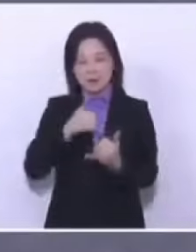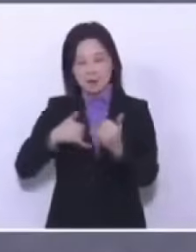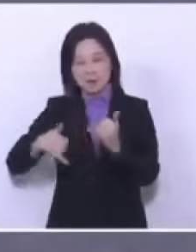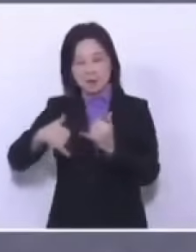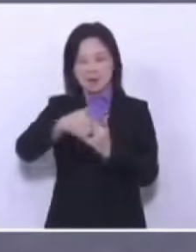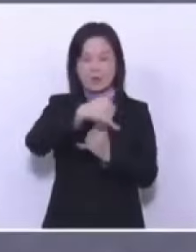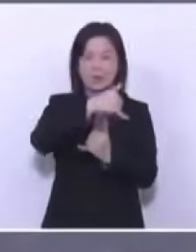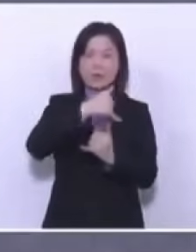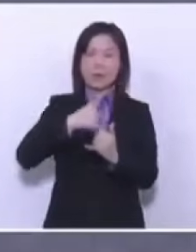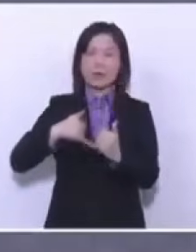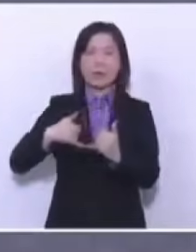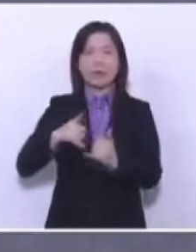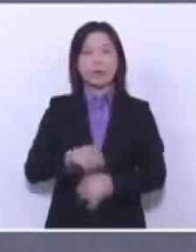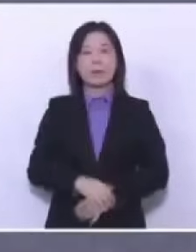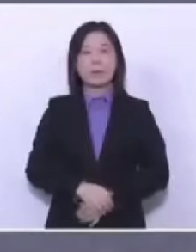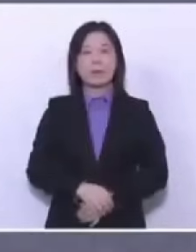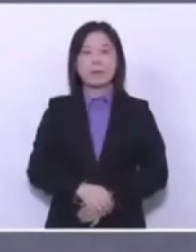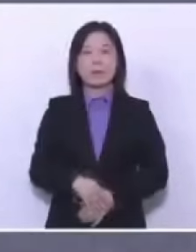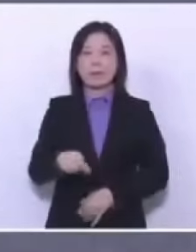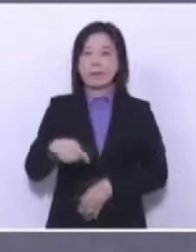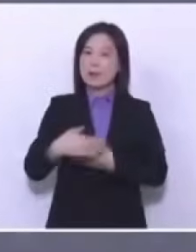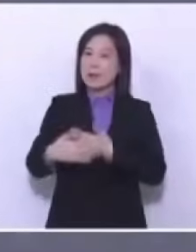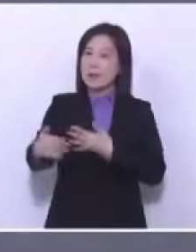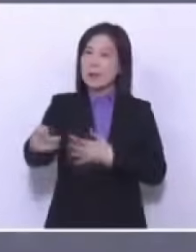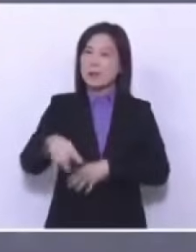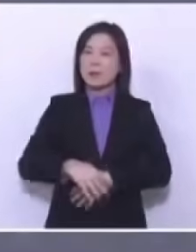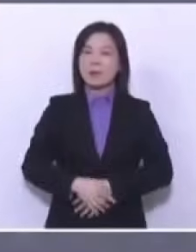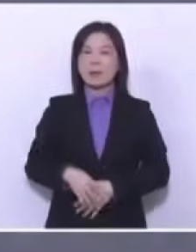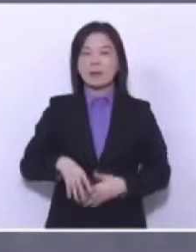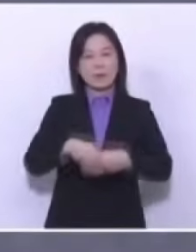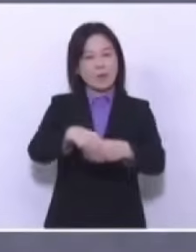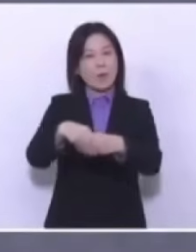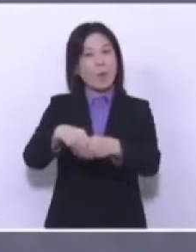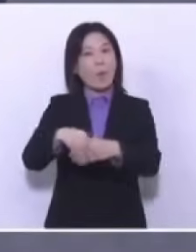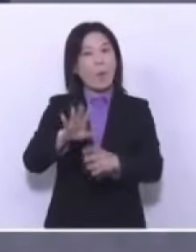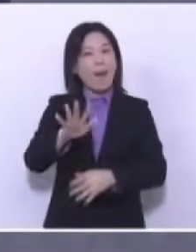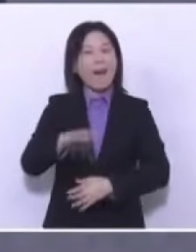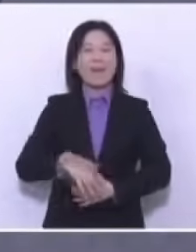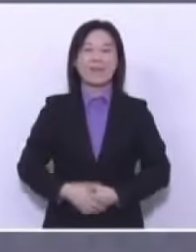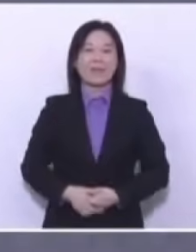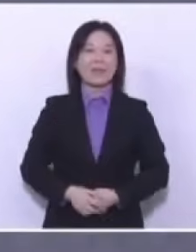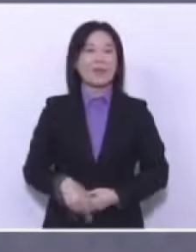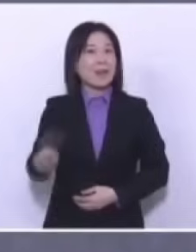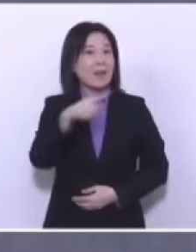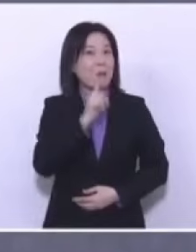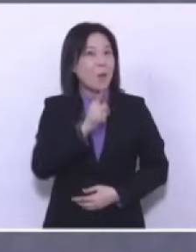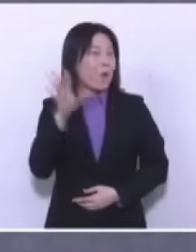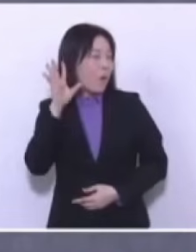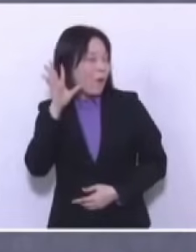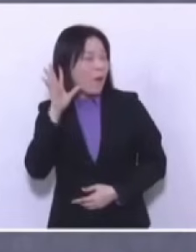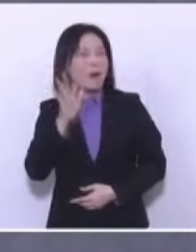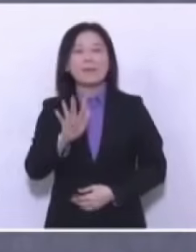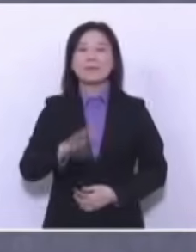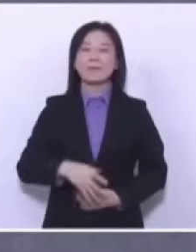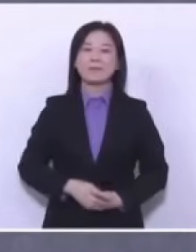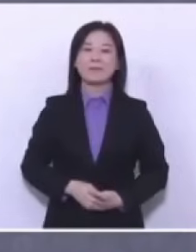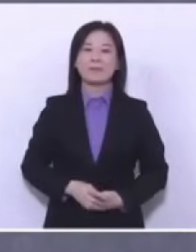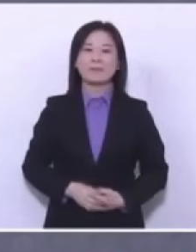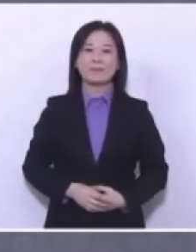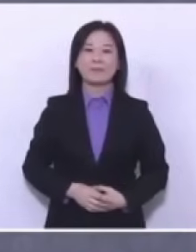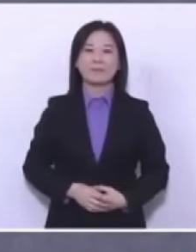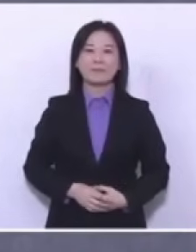各地。在这一路上，我握过你们的手，听过你们说话。作